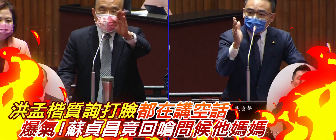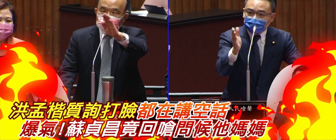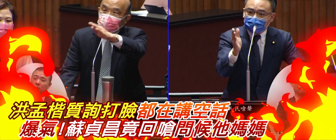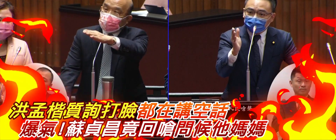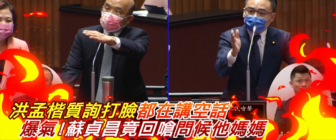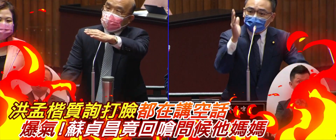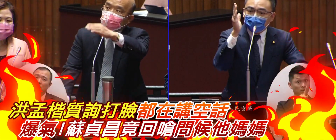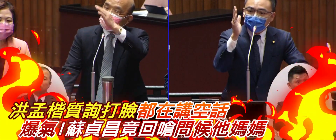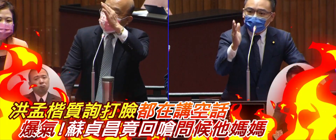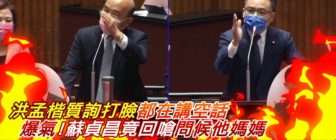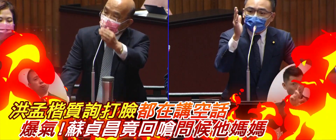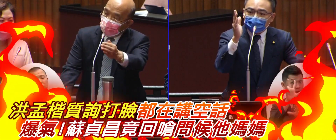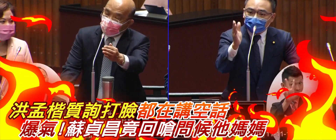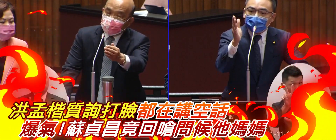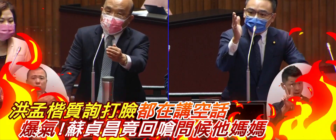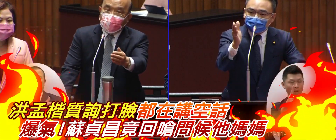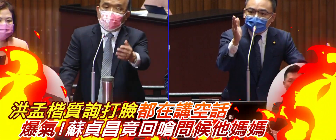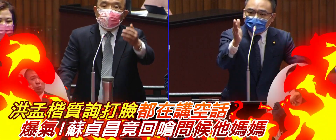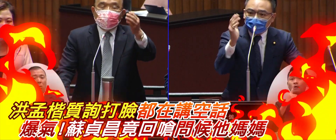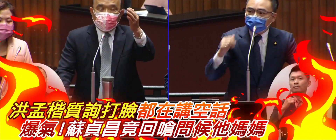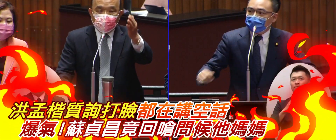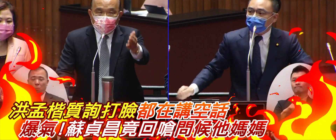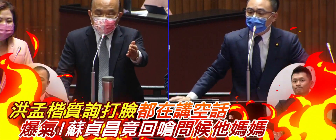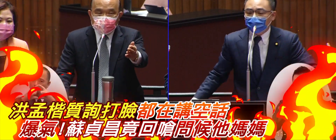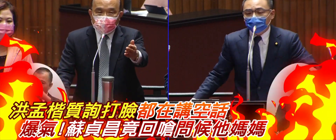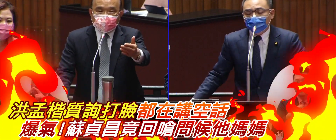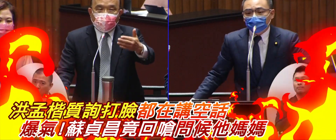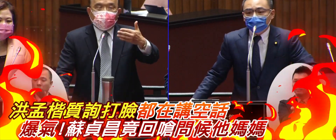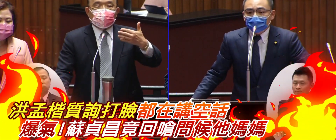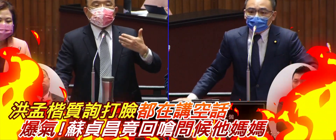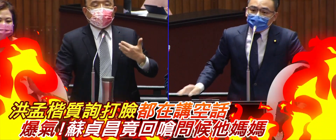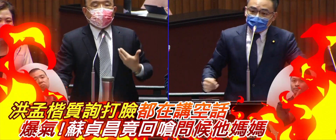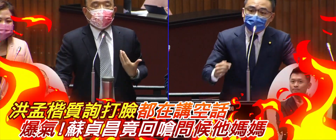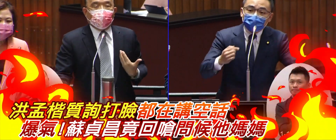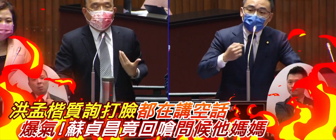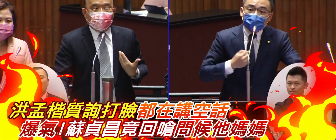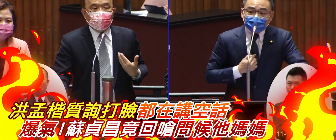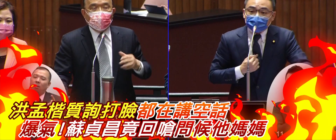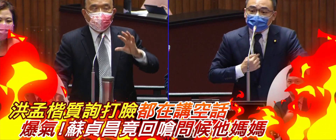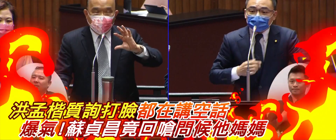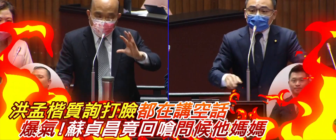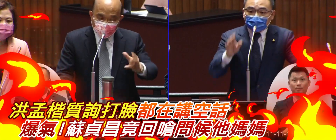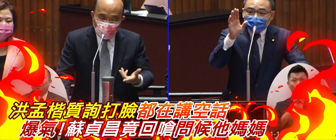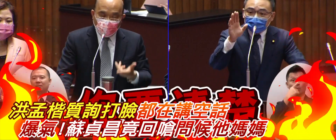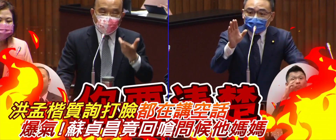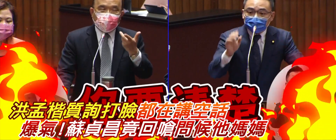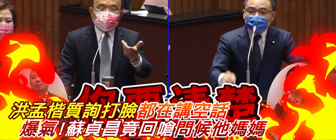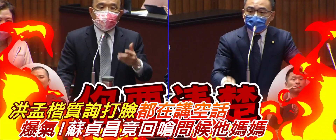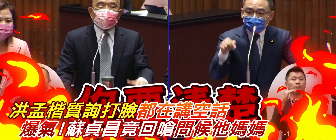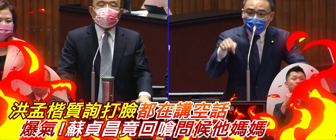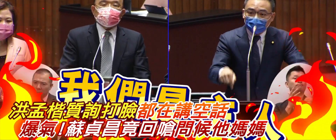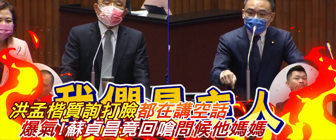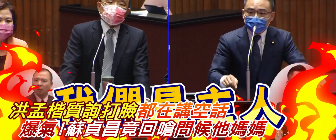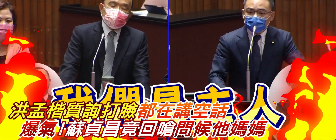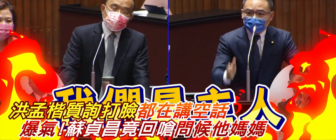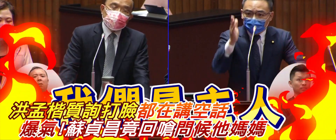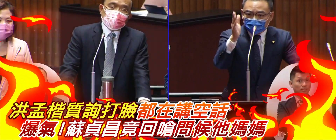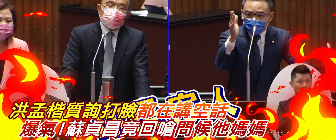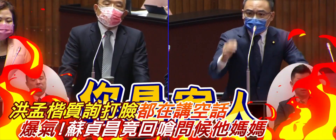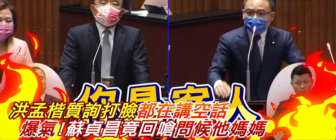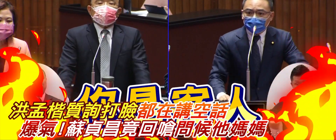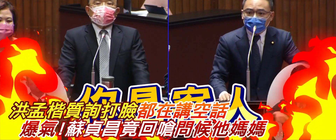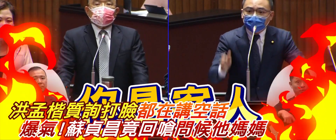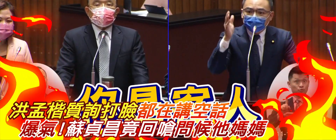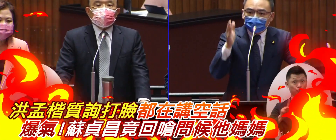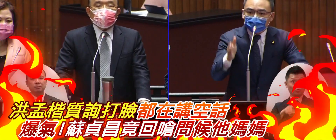的回答，直球对决，我就会给你时间好好的讲。 以礼相待，我加倍。 这是我以礼相待，你要清楚，我们是主人，